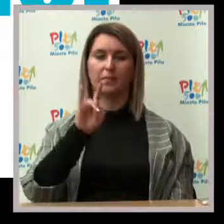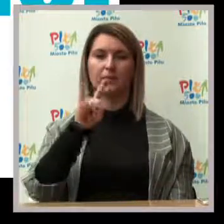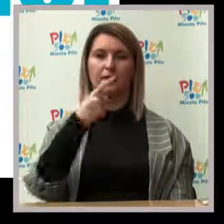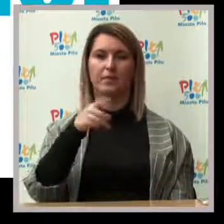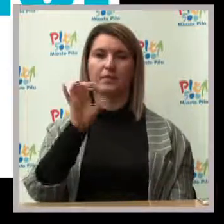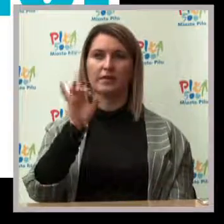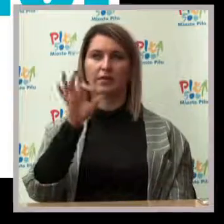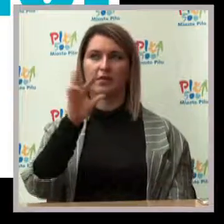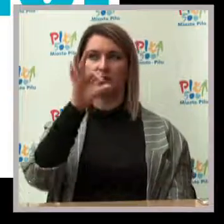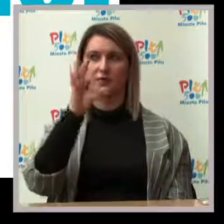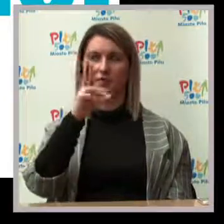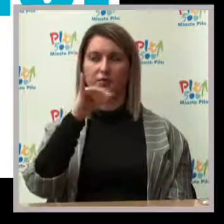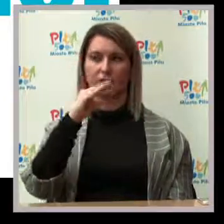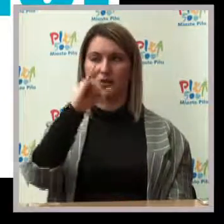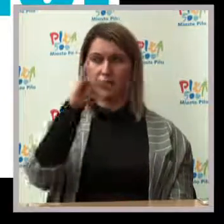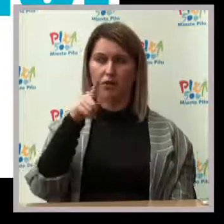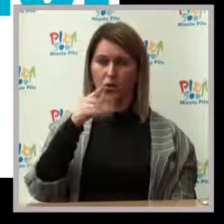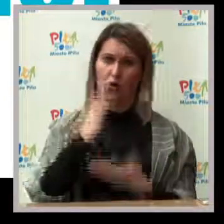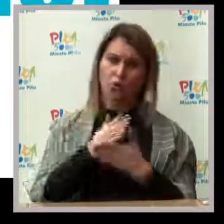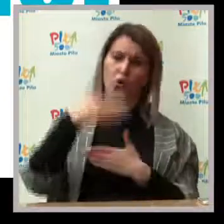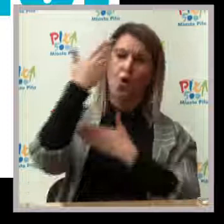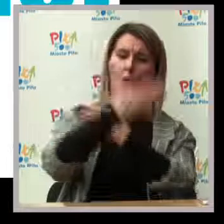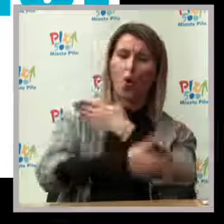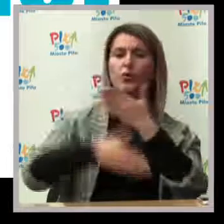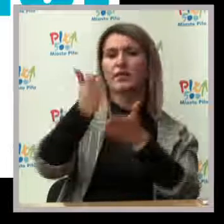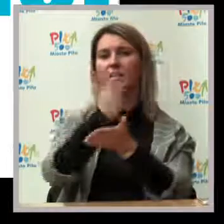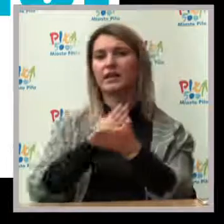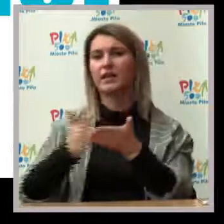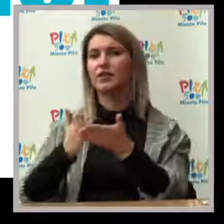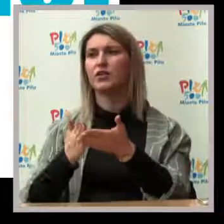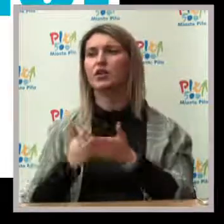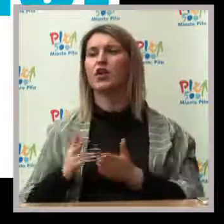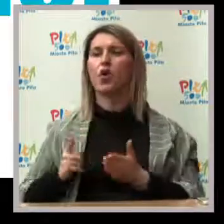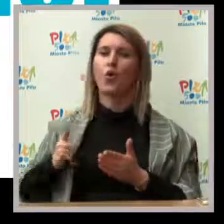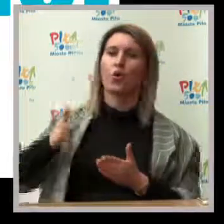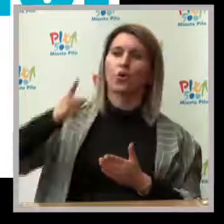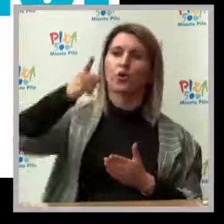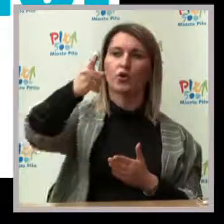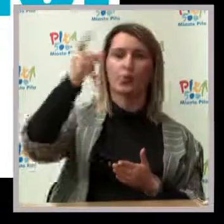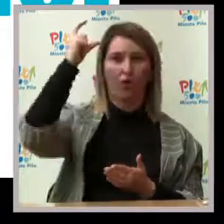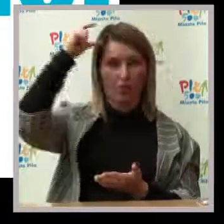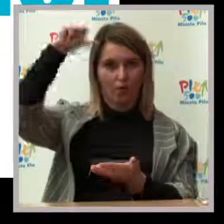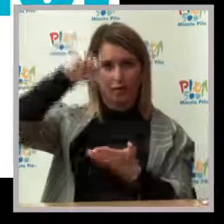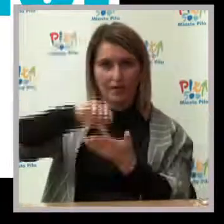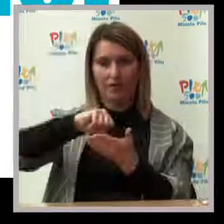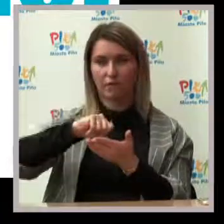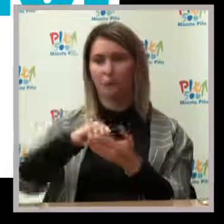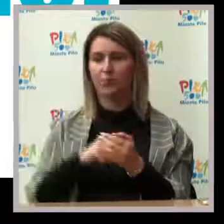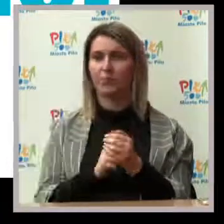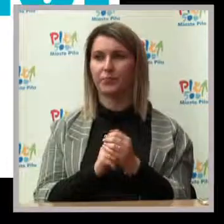najbliższy rok. Ta ostatnia część, która prowadzi w kierunku już do centrum, od mniej